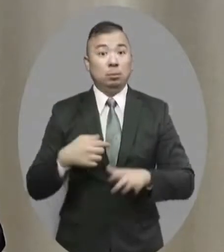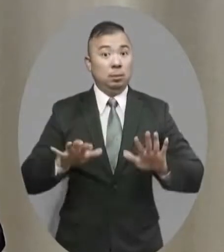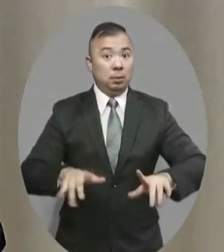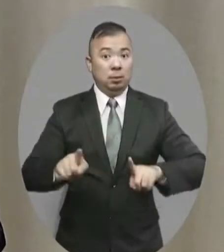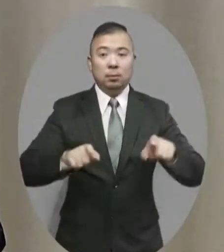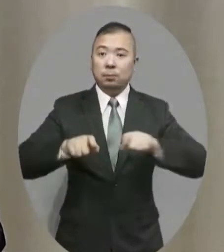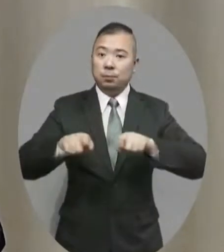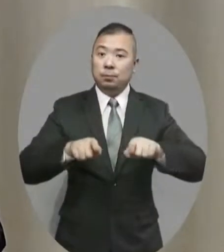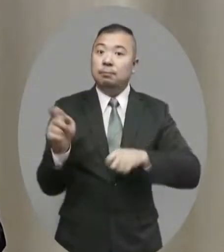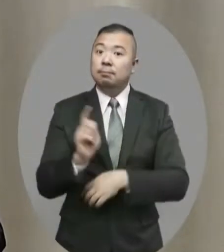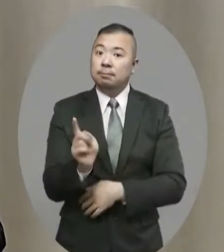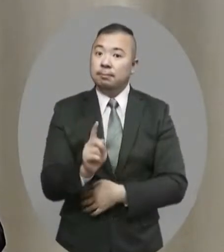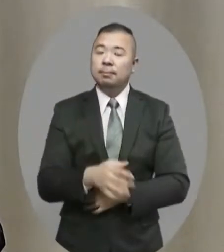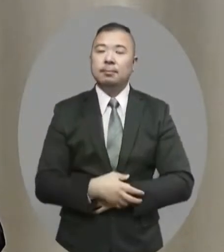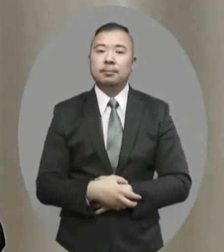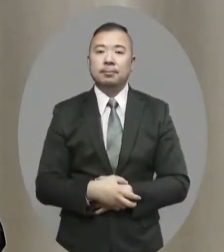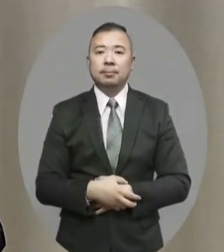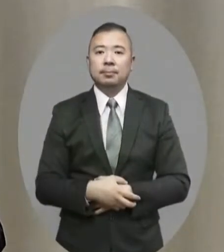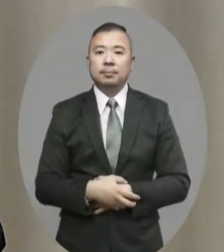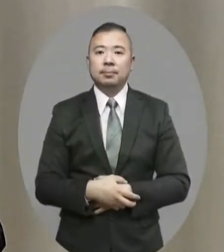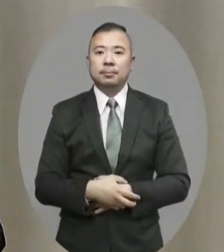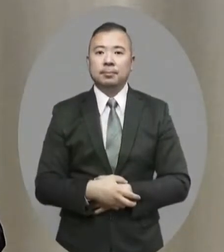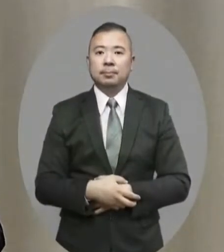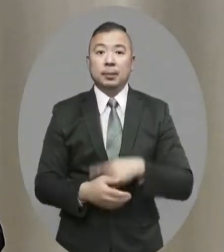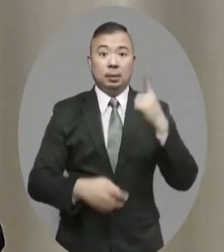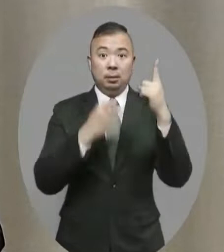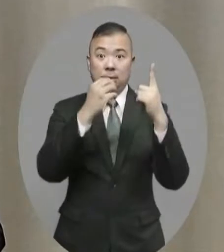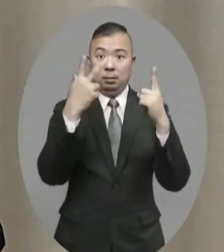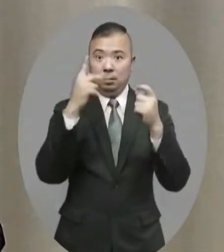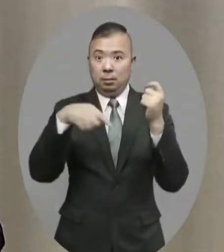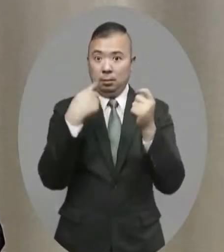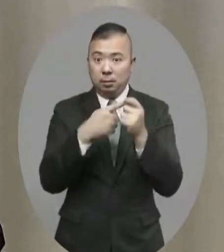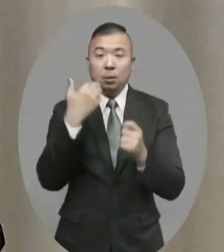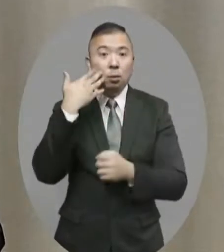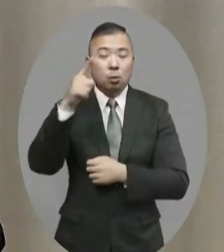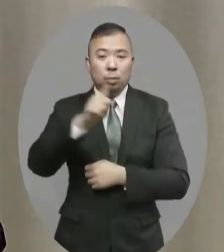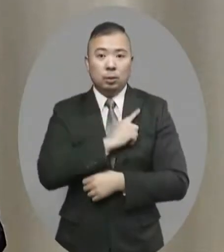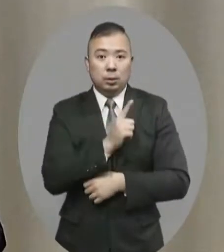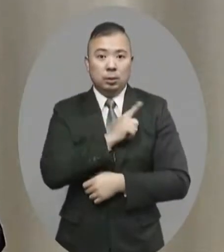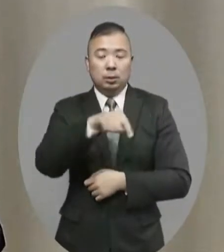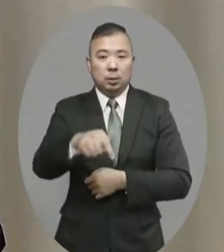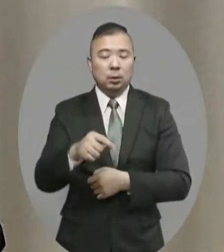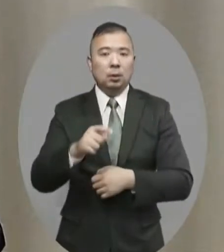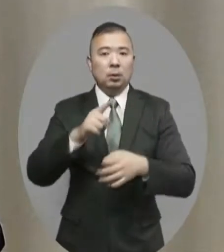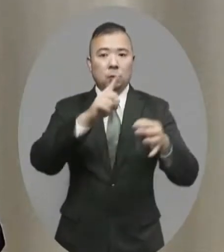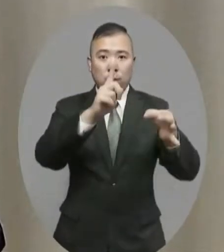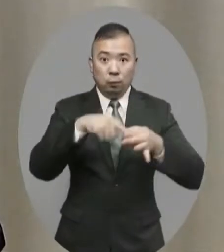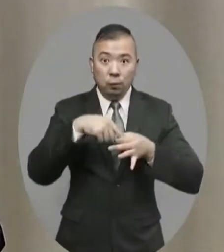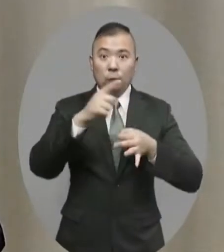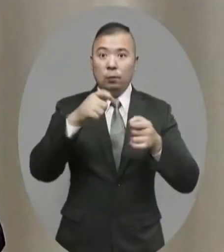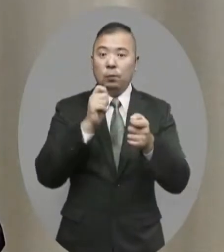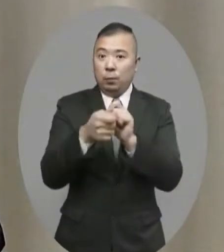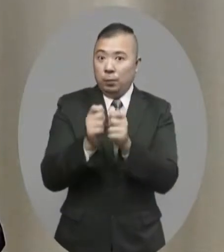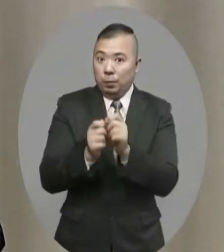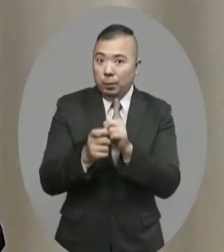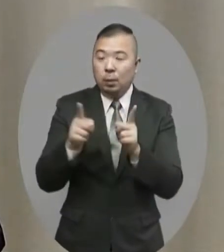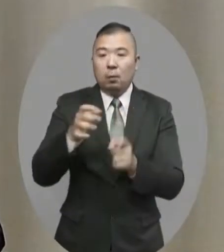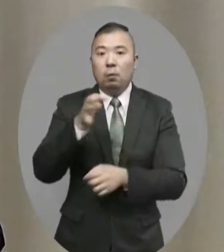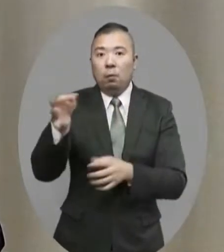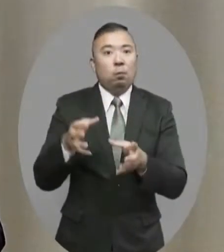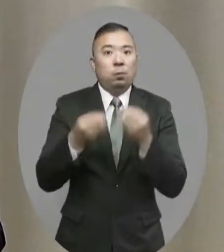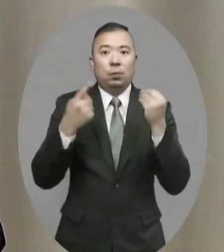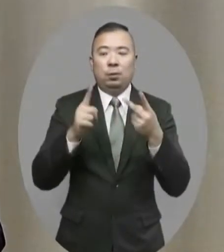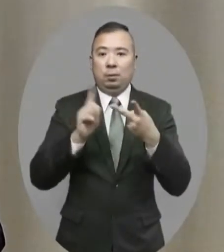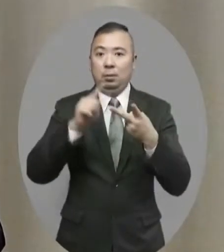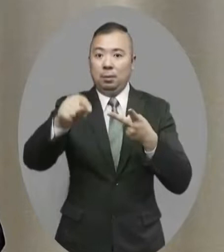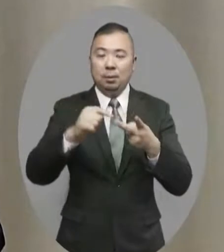的就是以107年没有达到课税标准，然后他有在职业工会投